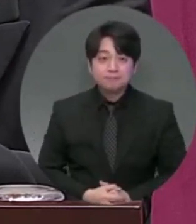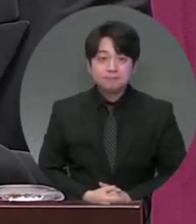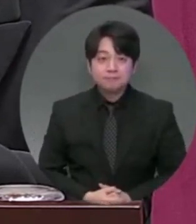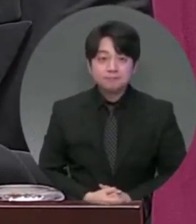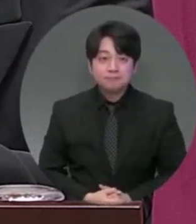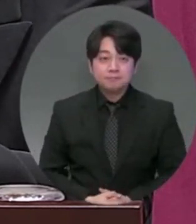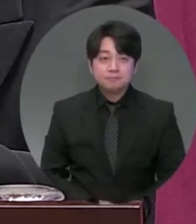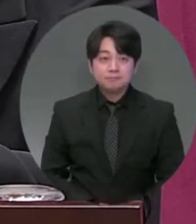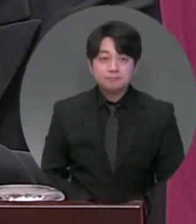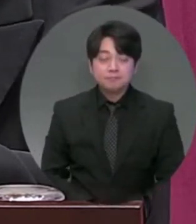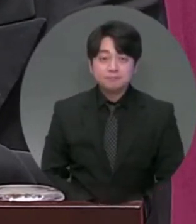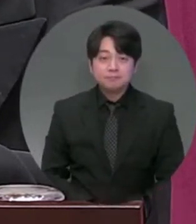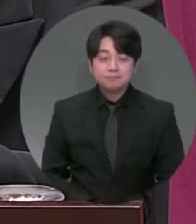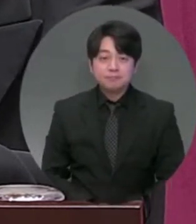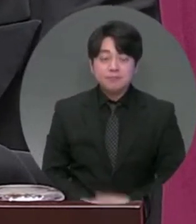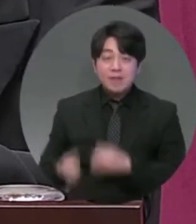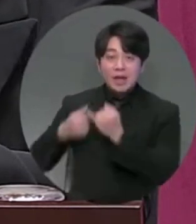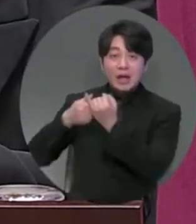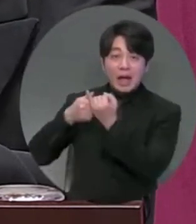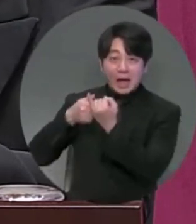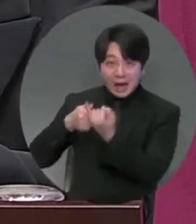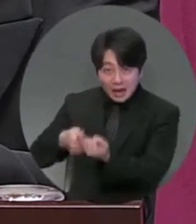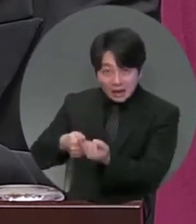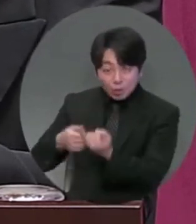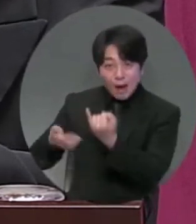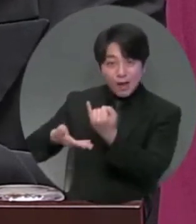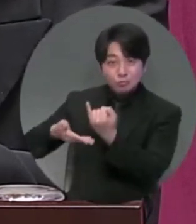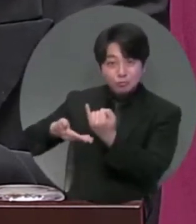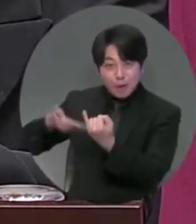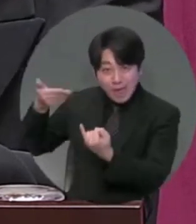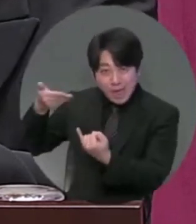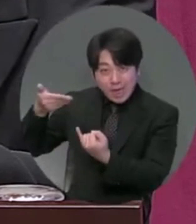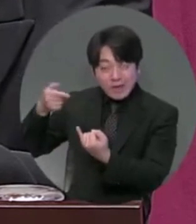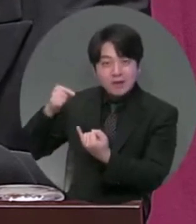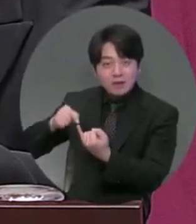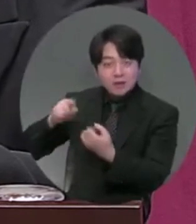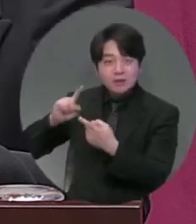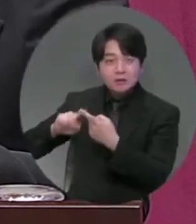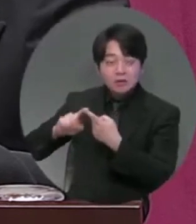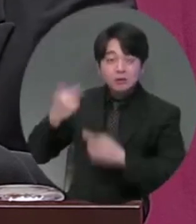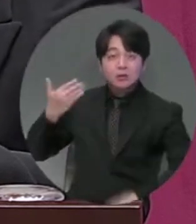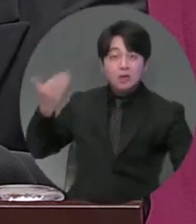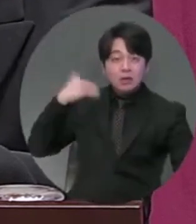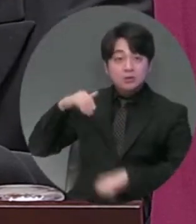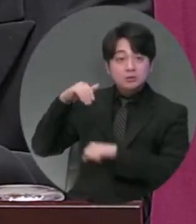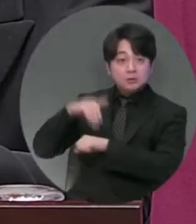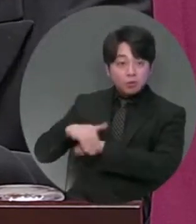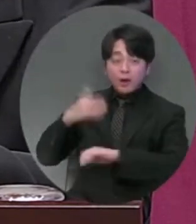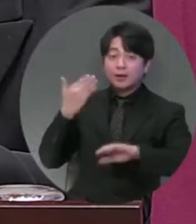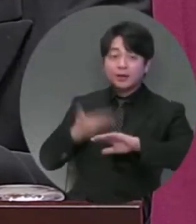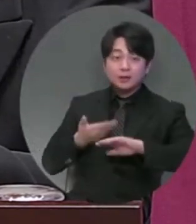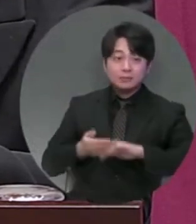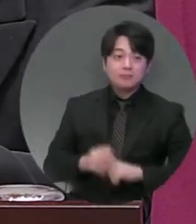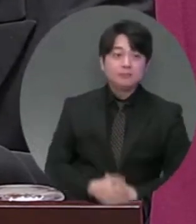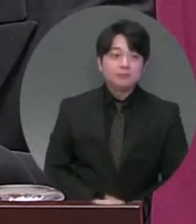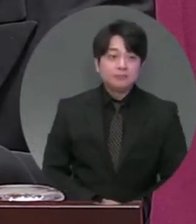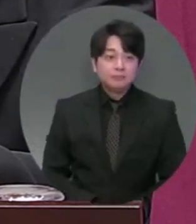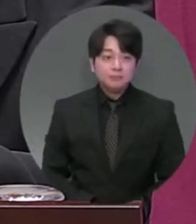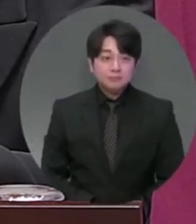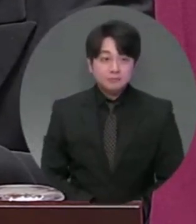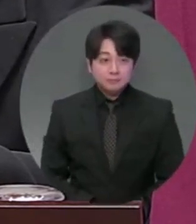법안을 읽어보셨군요 지금은 관광과 수행이 되고요 제가는 다리안이 성적 치매의 제로 개정안안인데요 법익 자체는 지금